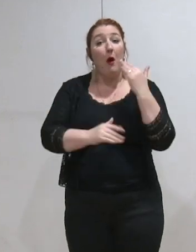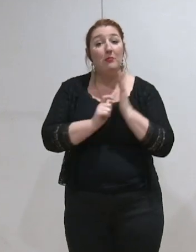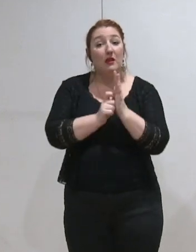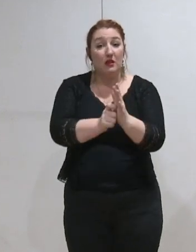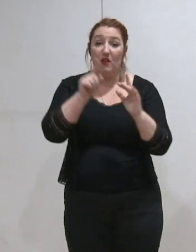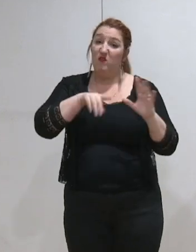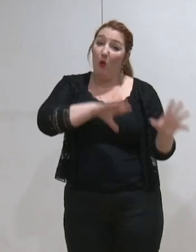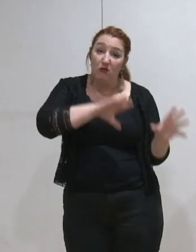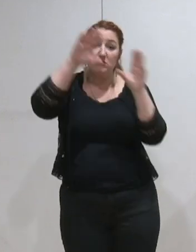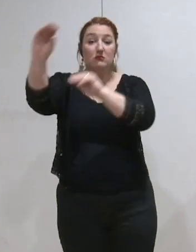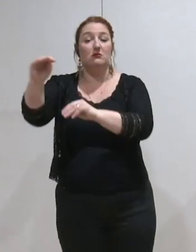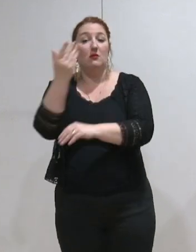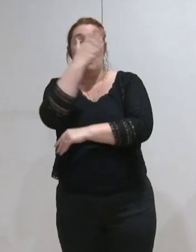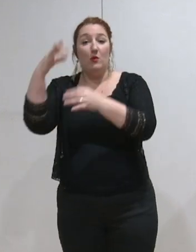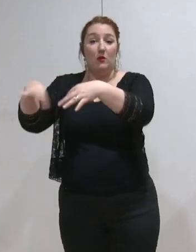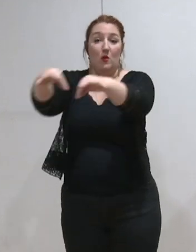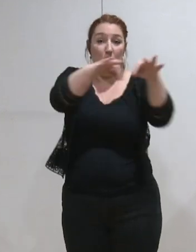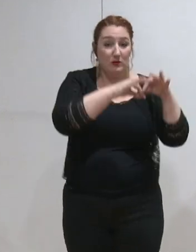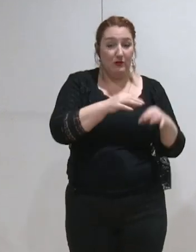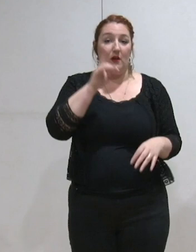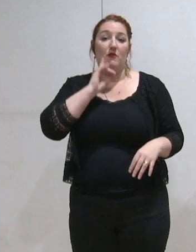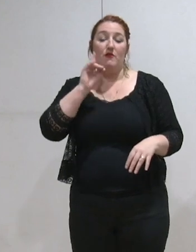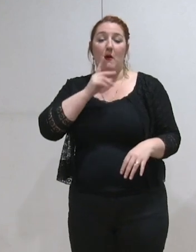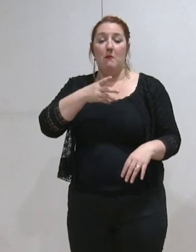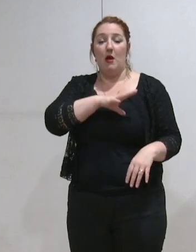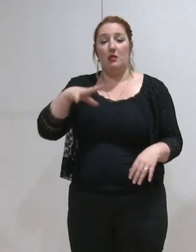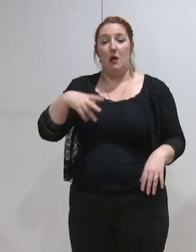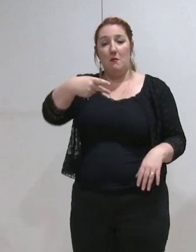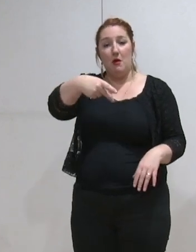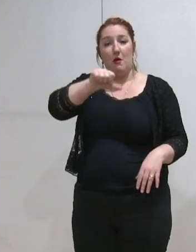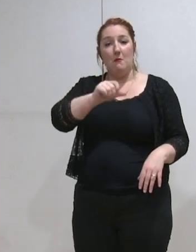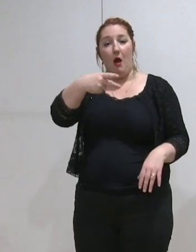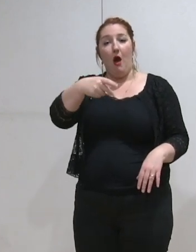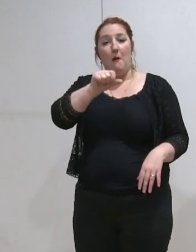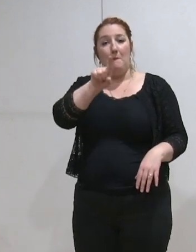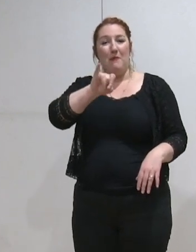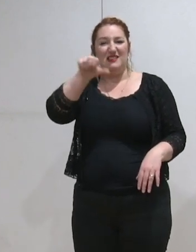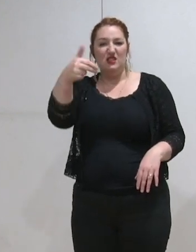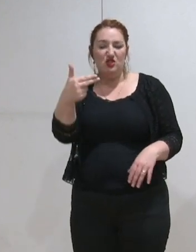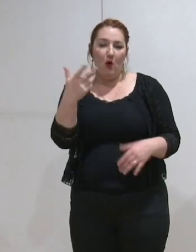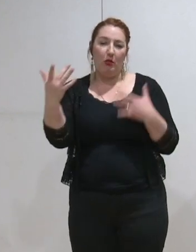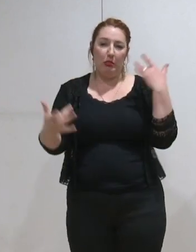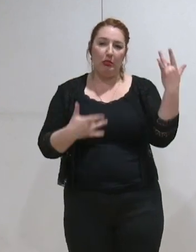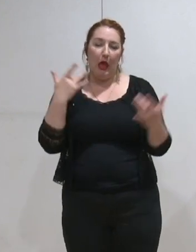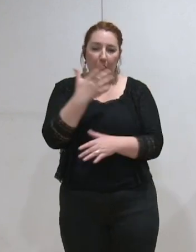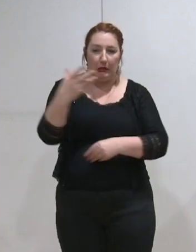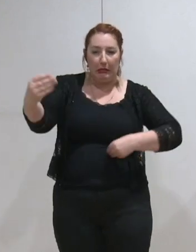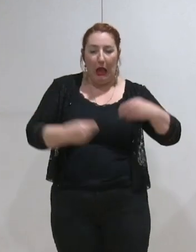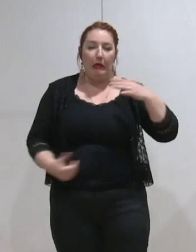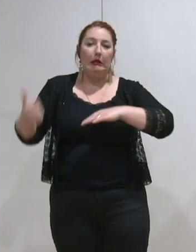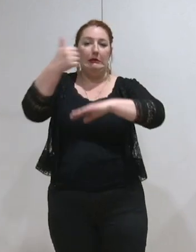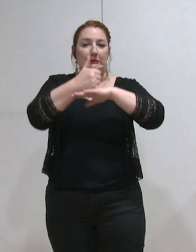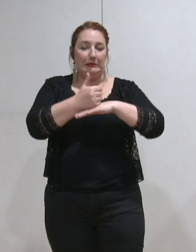étroit avec la directrice du Théâtre éisabeth Papazian pour regarder comment se fond